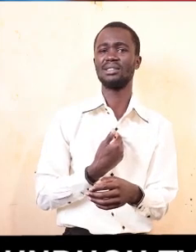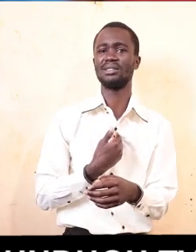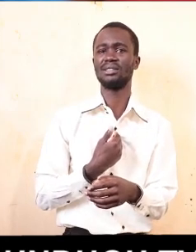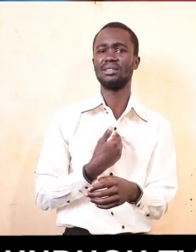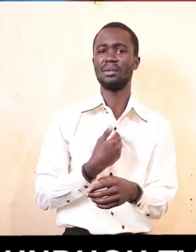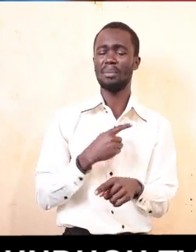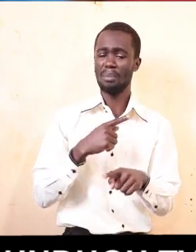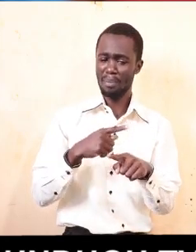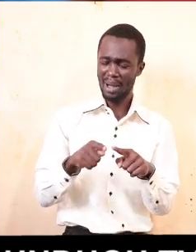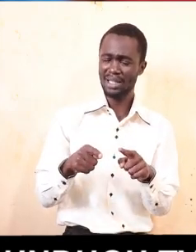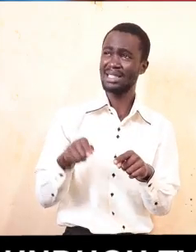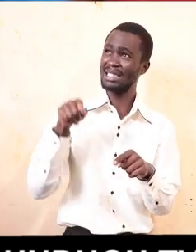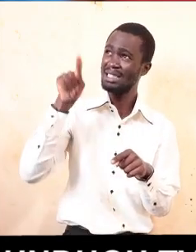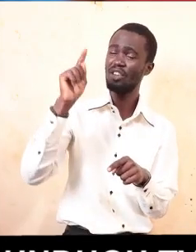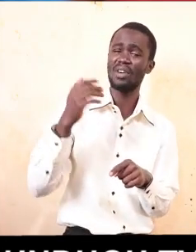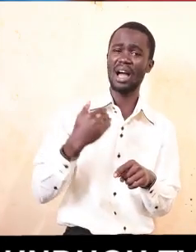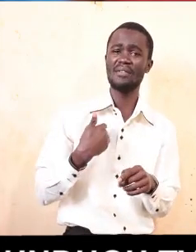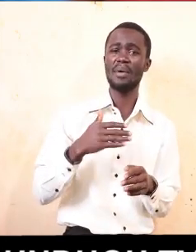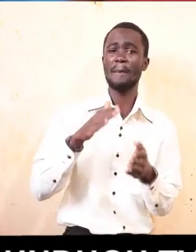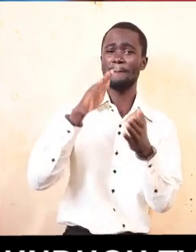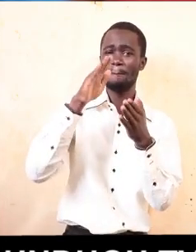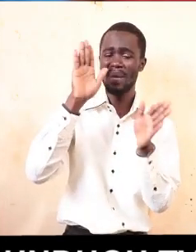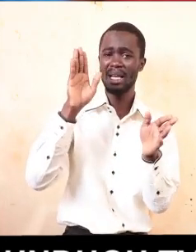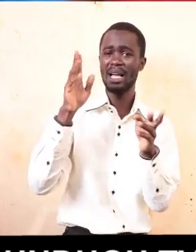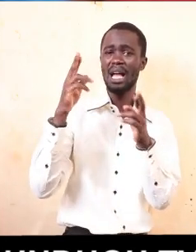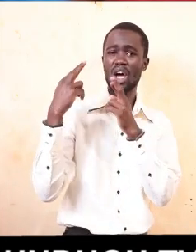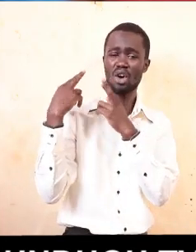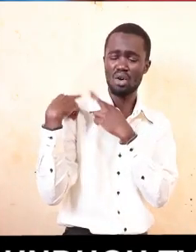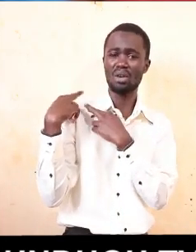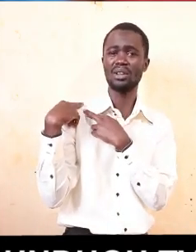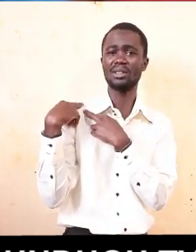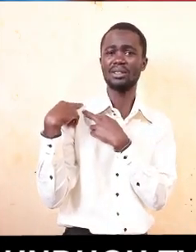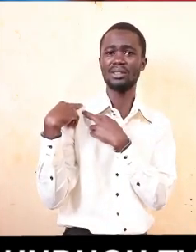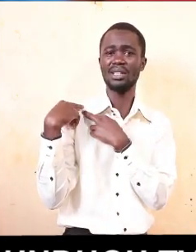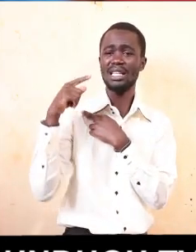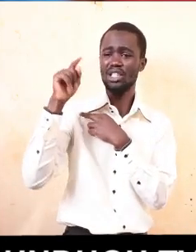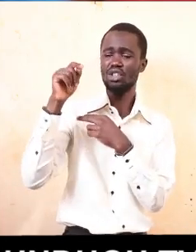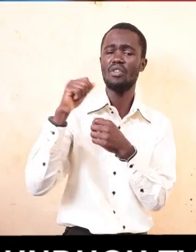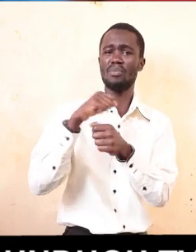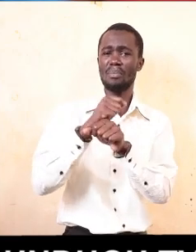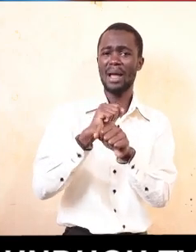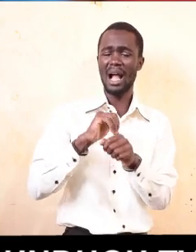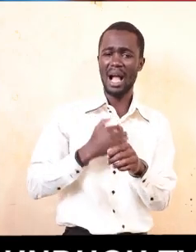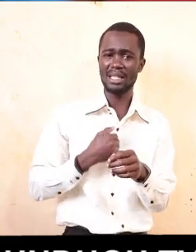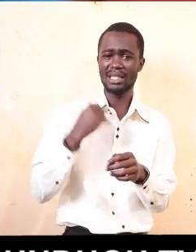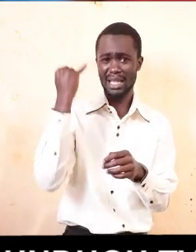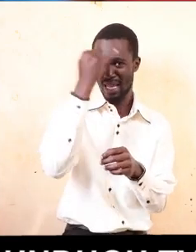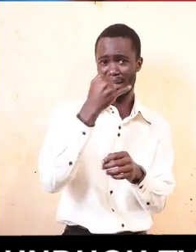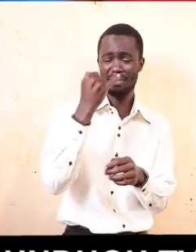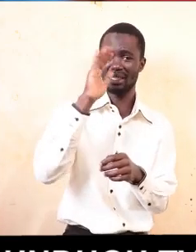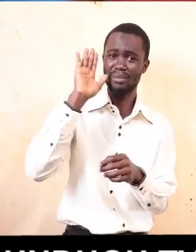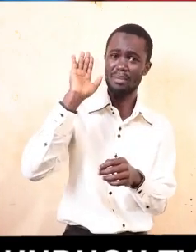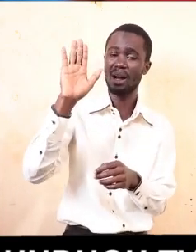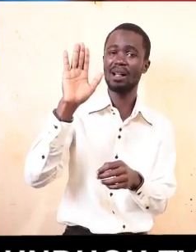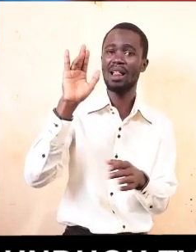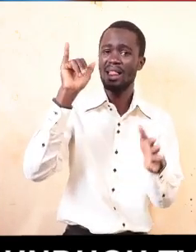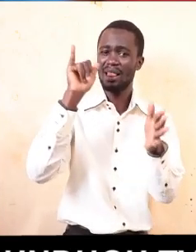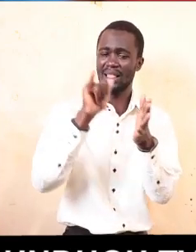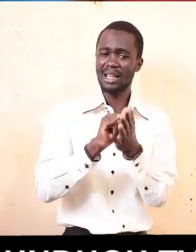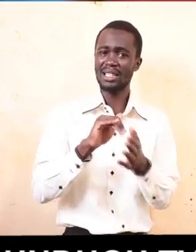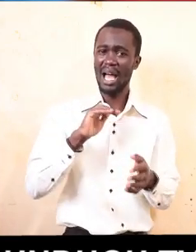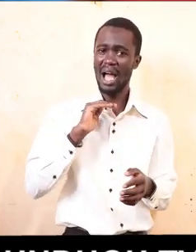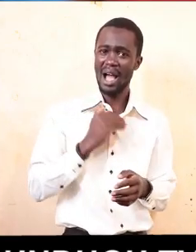kuu sana kwa sababu alituumba kwa mfano wake. Alituumba kwa mfano wake ili kusudi ya